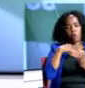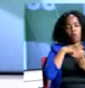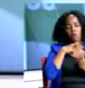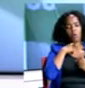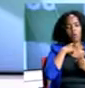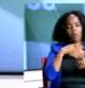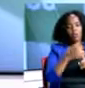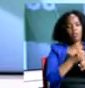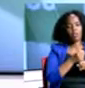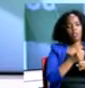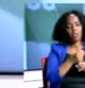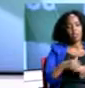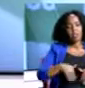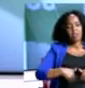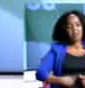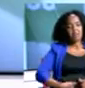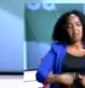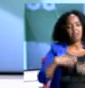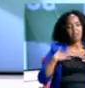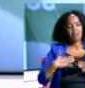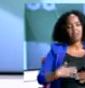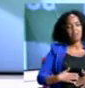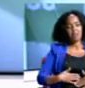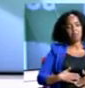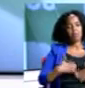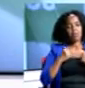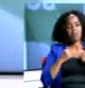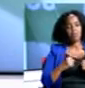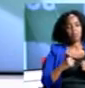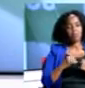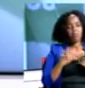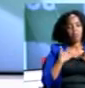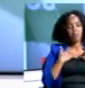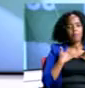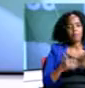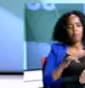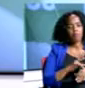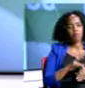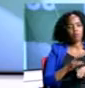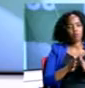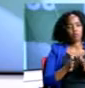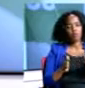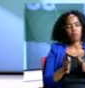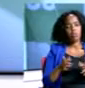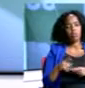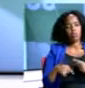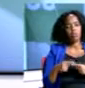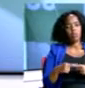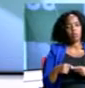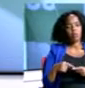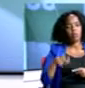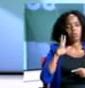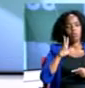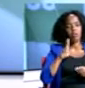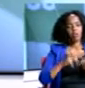qabate akasumas daddabbi qama kakase jiraachu danda ichu ga aga mallato gurgudda demu danda aga sadarka kale